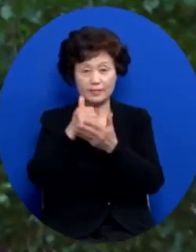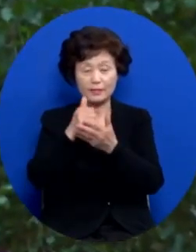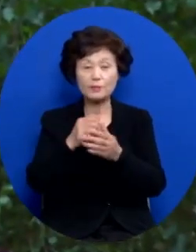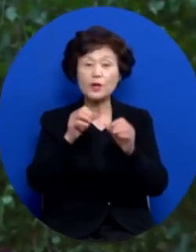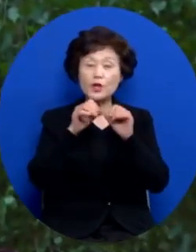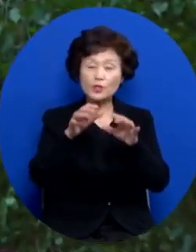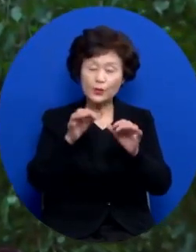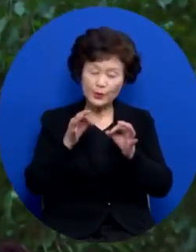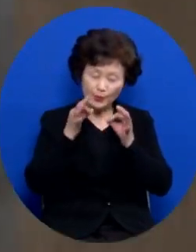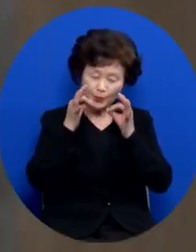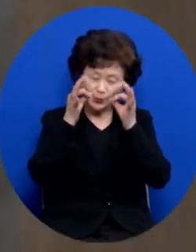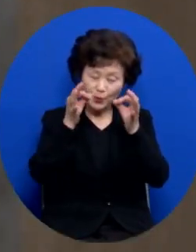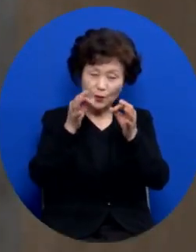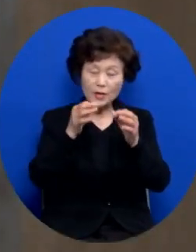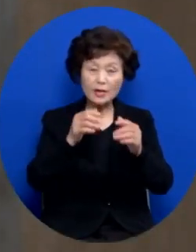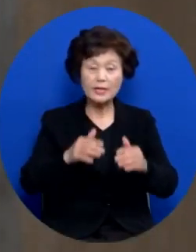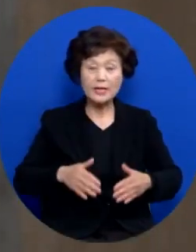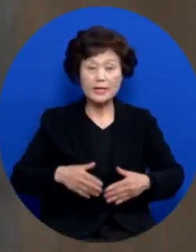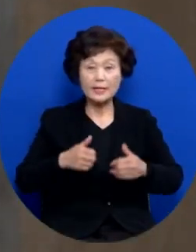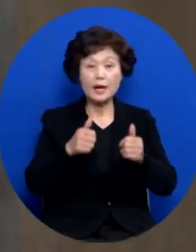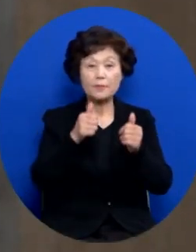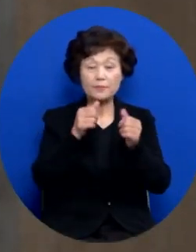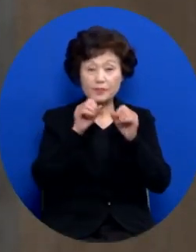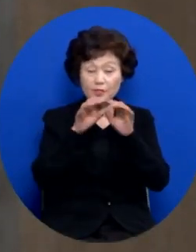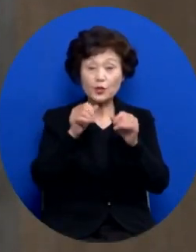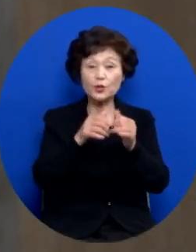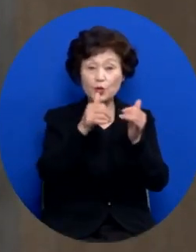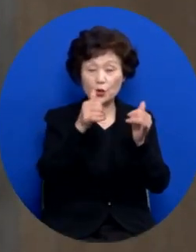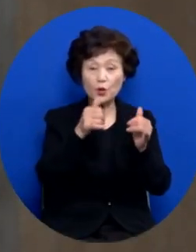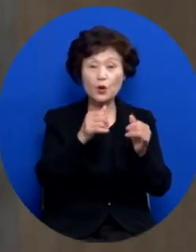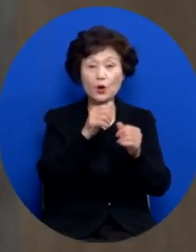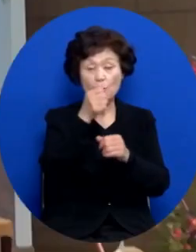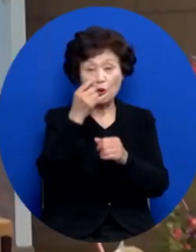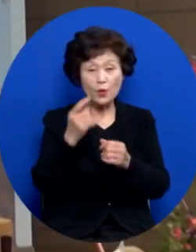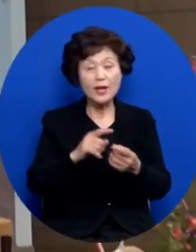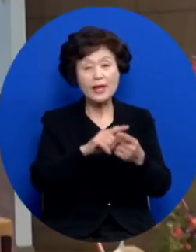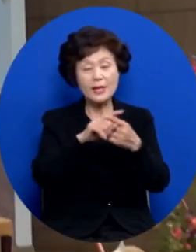선교에 힘쓰는 남성교회 연합회를 함께 세워나가겠다고 취임사를 전했습니다.